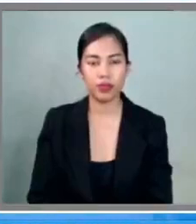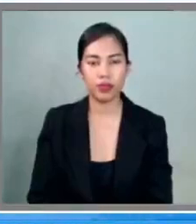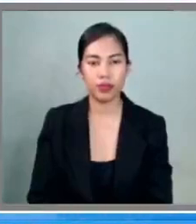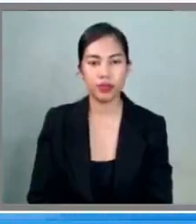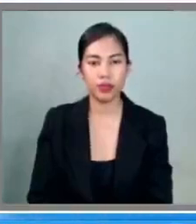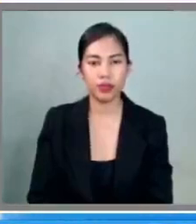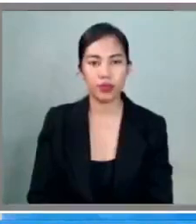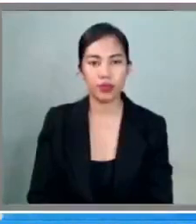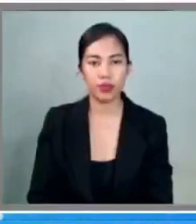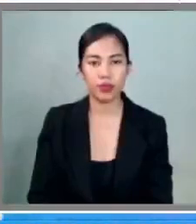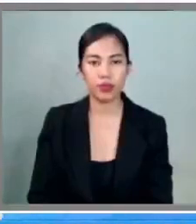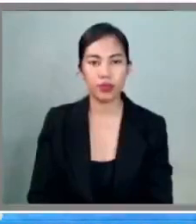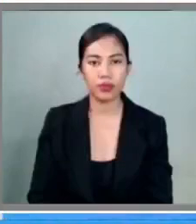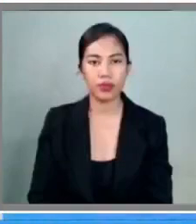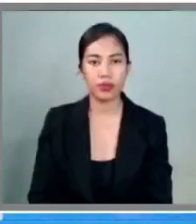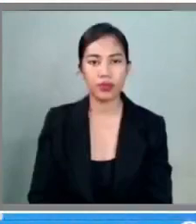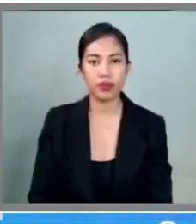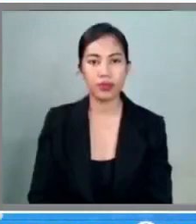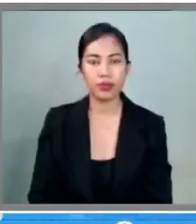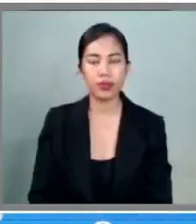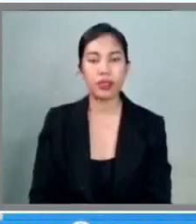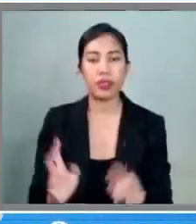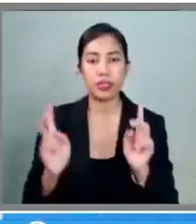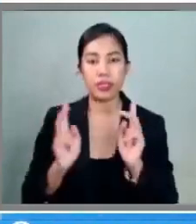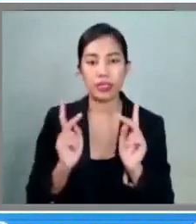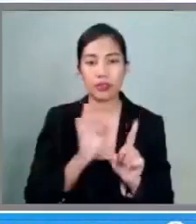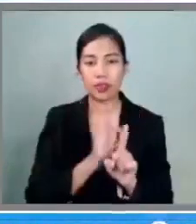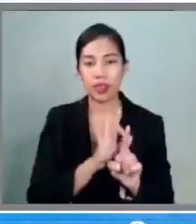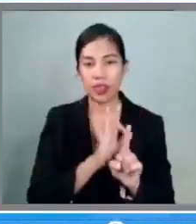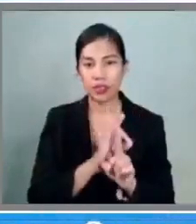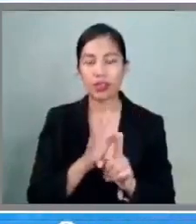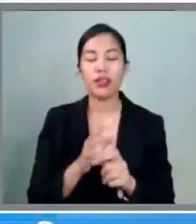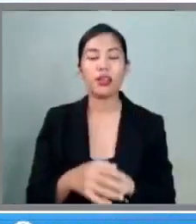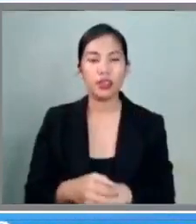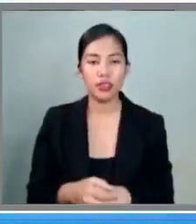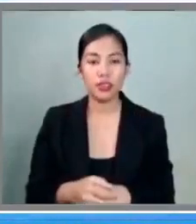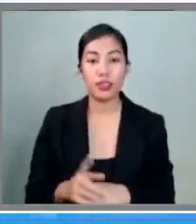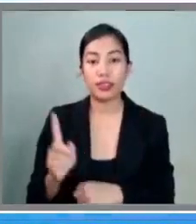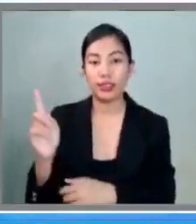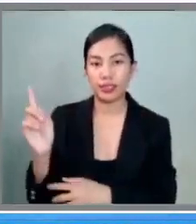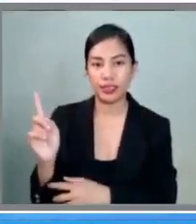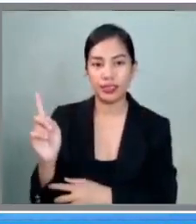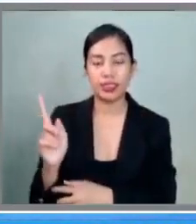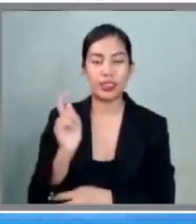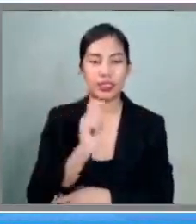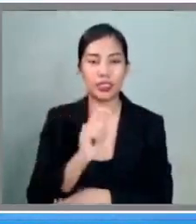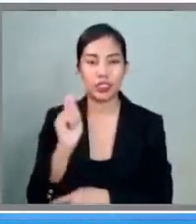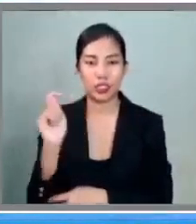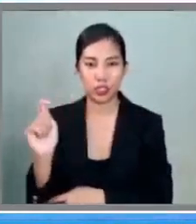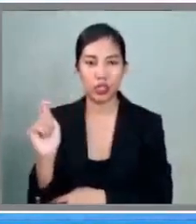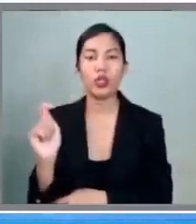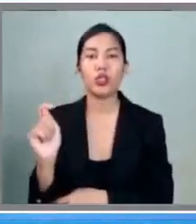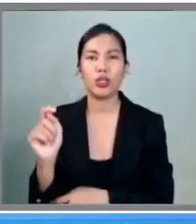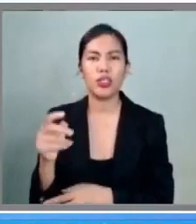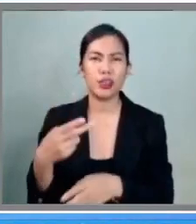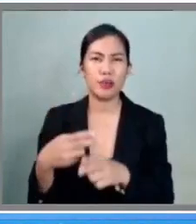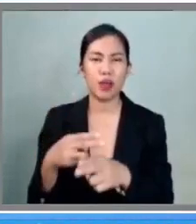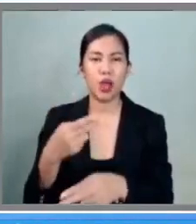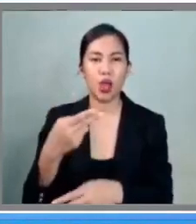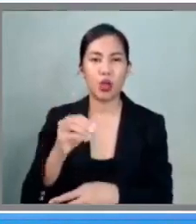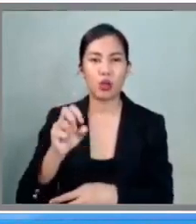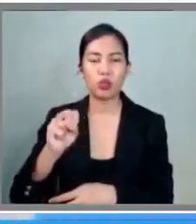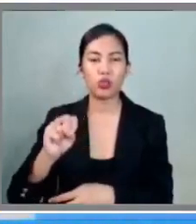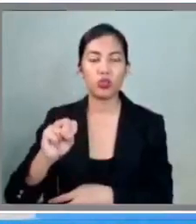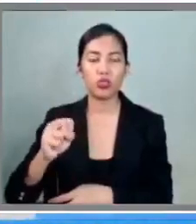K-lig ang fans sa mini-collab ng SHINee at 17. Sa TikTok, sinamahan ni Hoshi ng 17 si Taemin ng SHINee sa dance cover ng